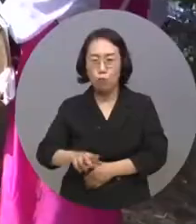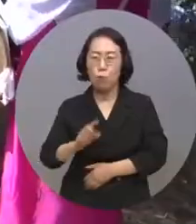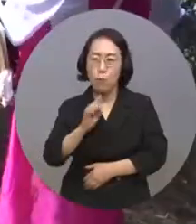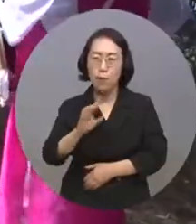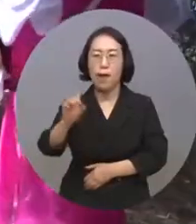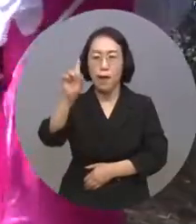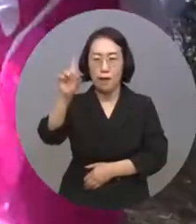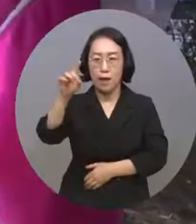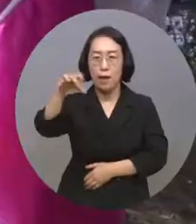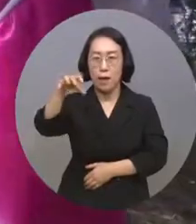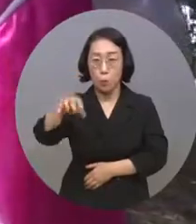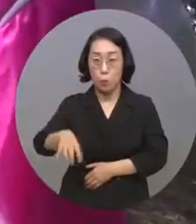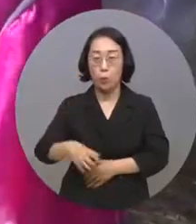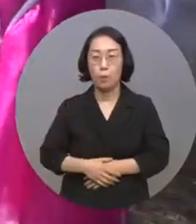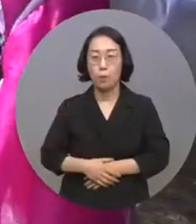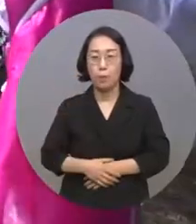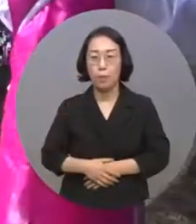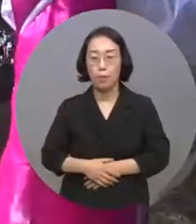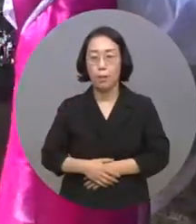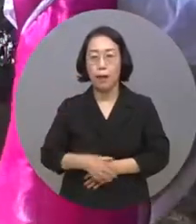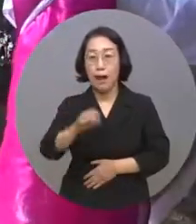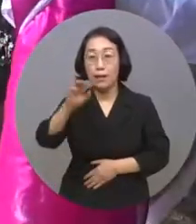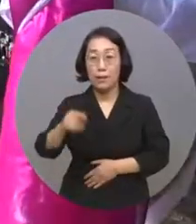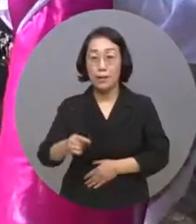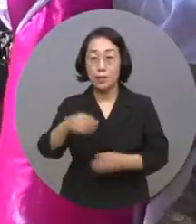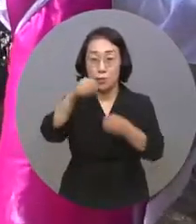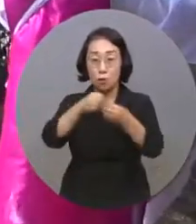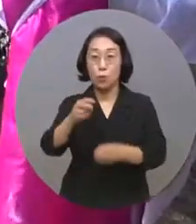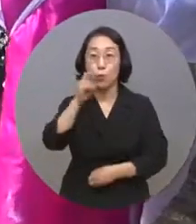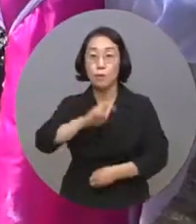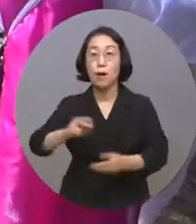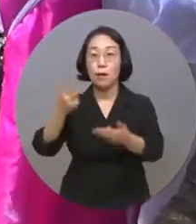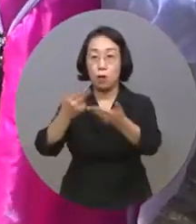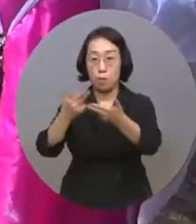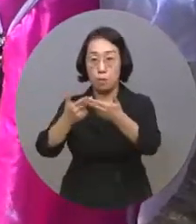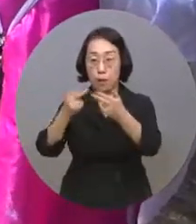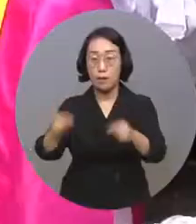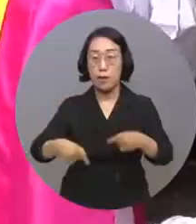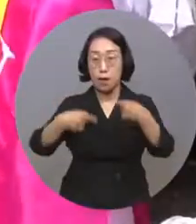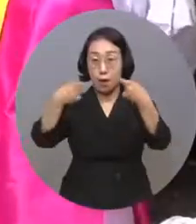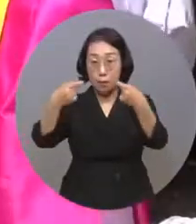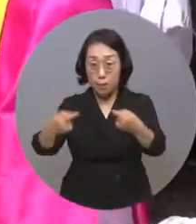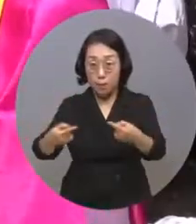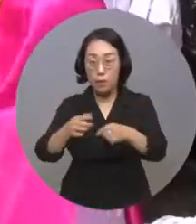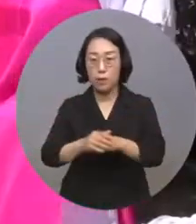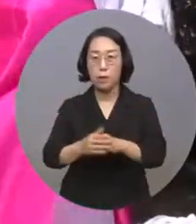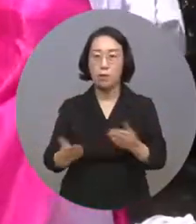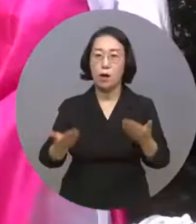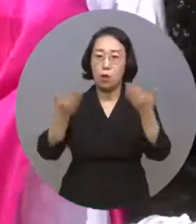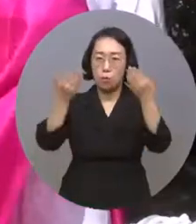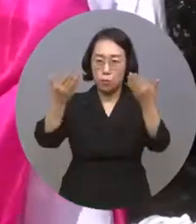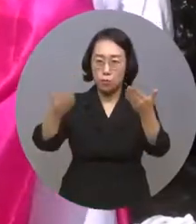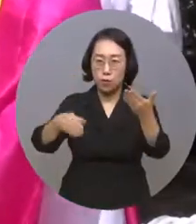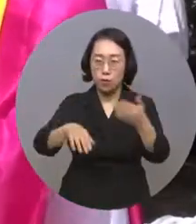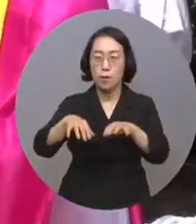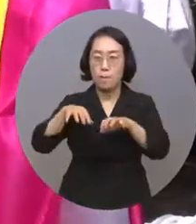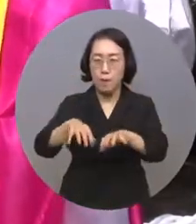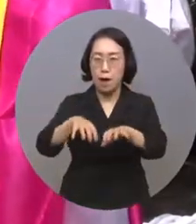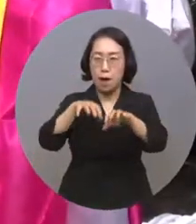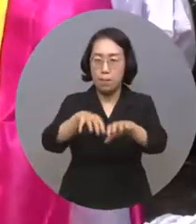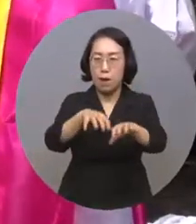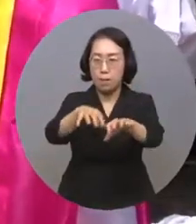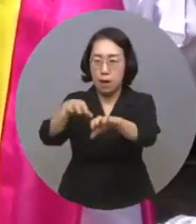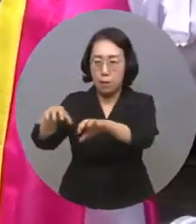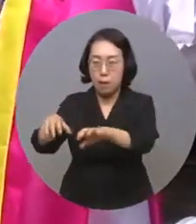있습니다. 아산시 국악인협회는 행사에 참석해 재능 기부를 통해 공세리 일대를 돌며